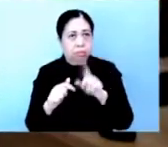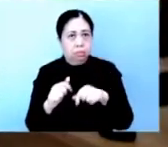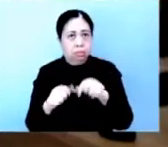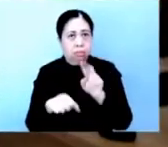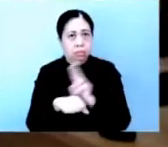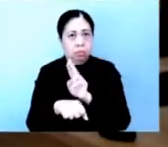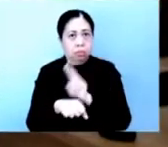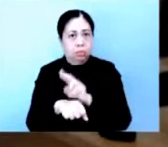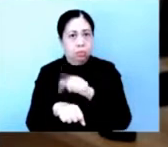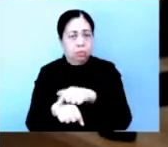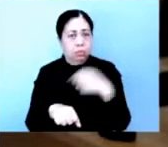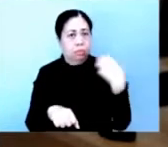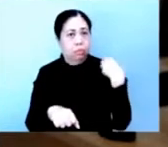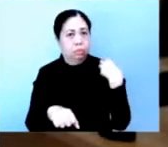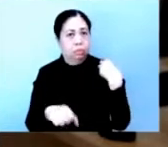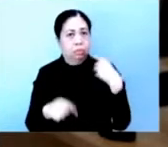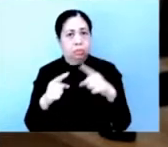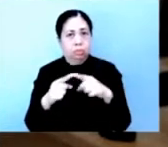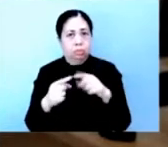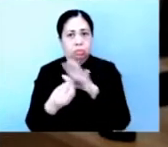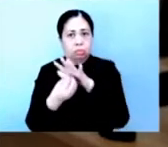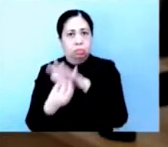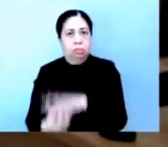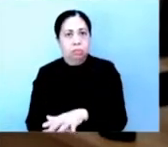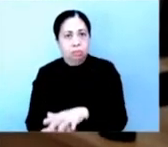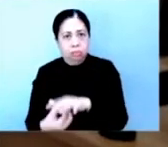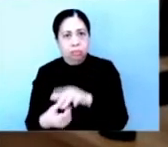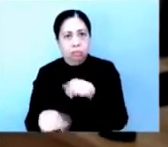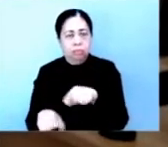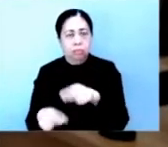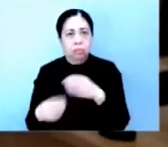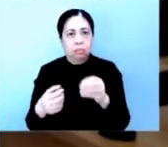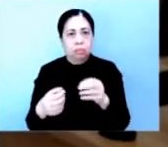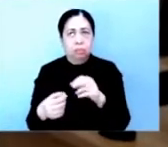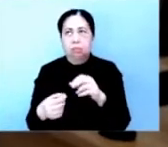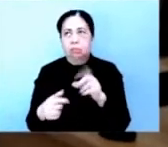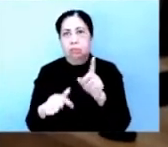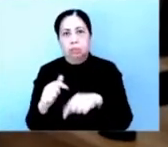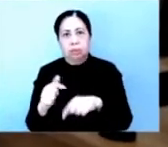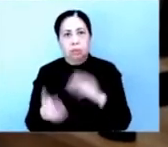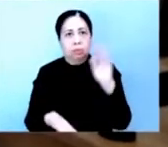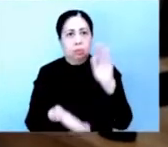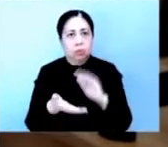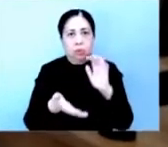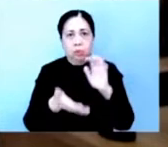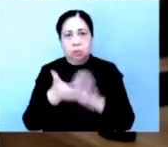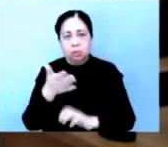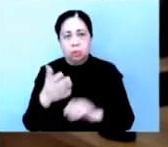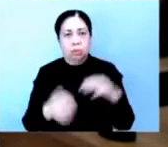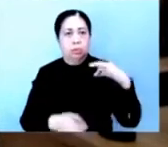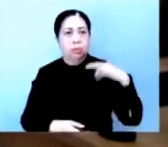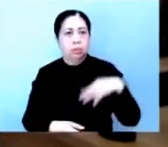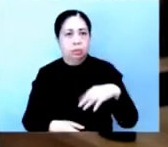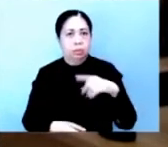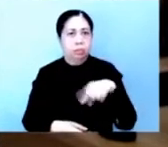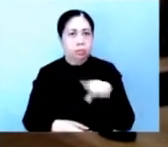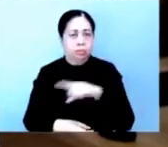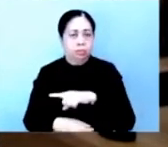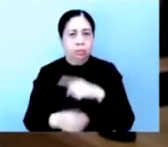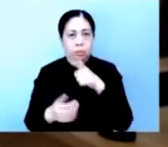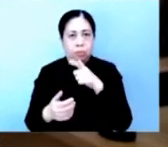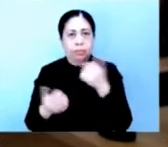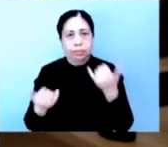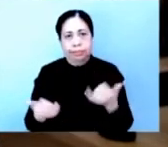ng employer para gipitin ang empleyado at hindi rin pwedeng bawasan ang benepisyo na kasalukuyan ang